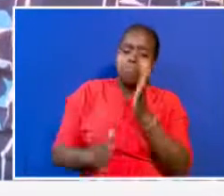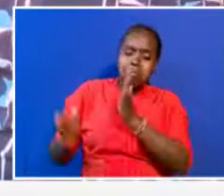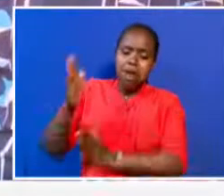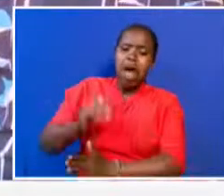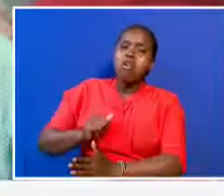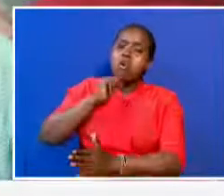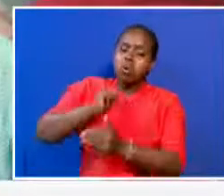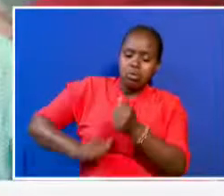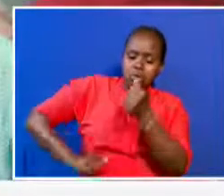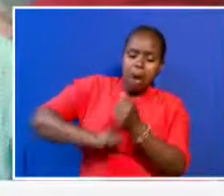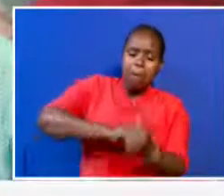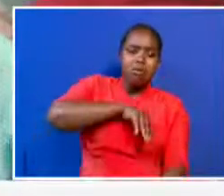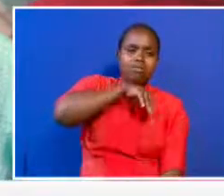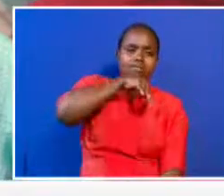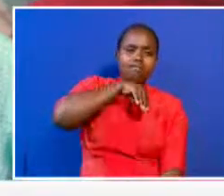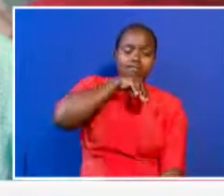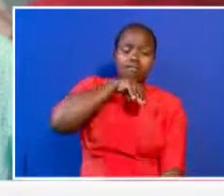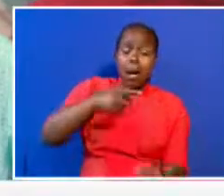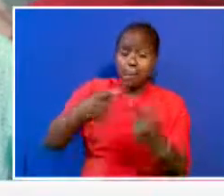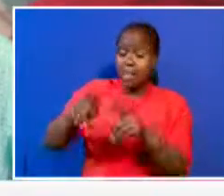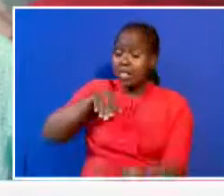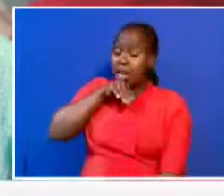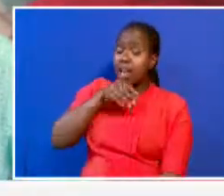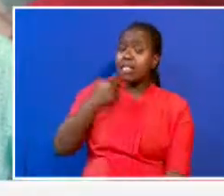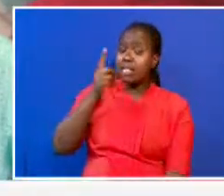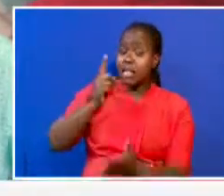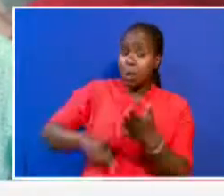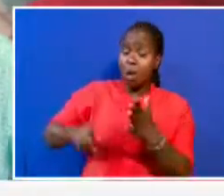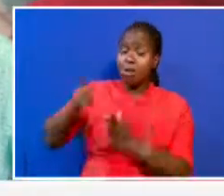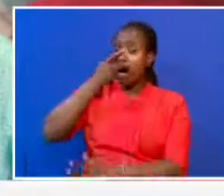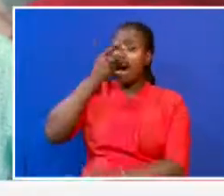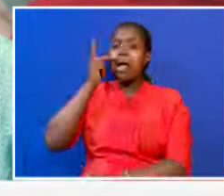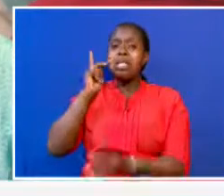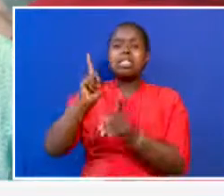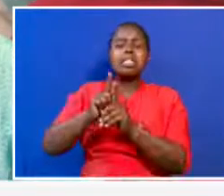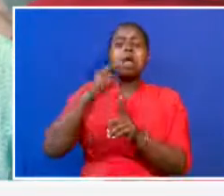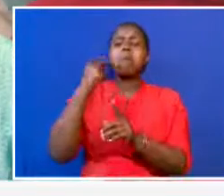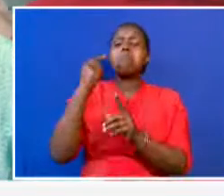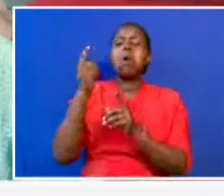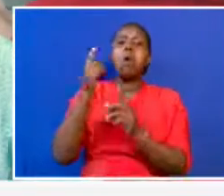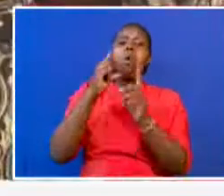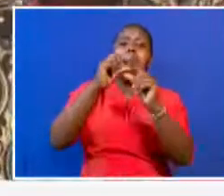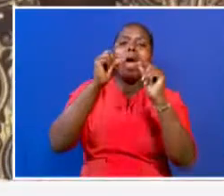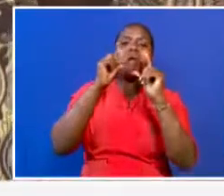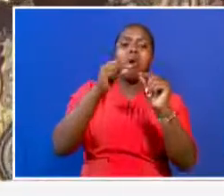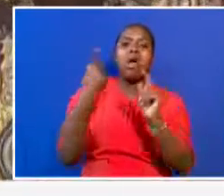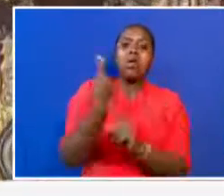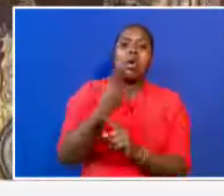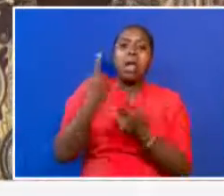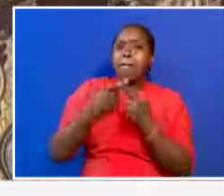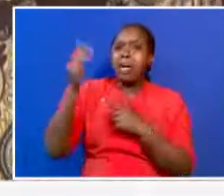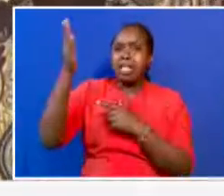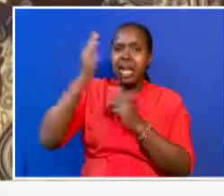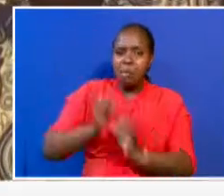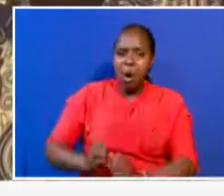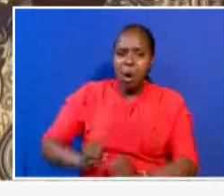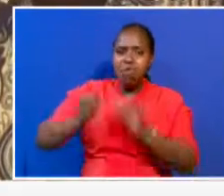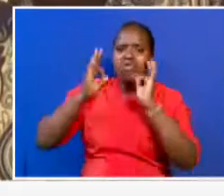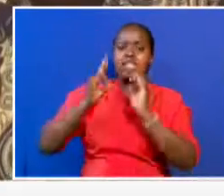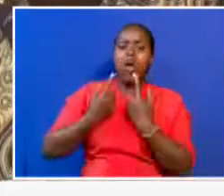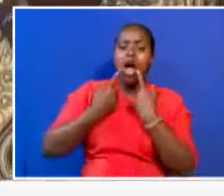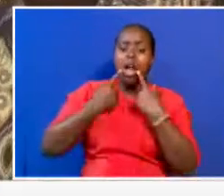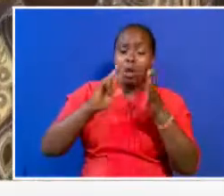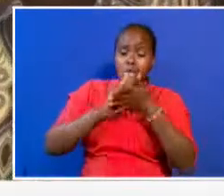wa kumunga mkono. Raila akisema kwamba ya Kalonzo ni sawa na domokaya tu, kwani hata hajatangaza rasmi azma yake